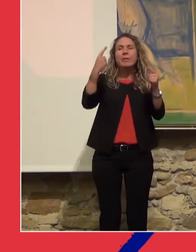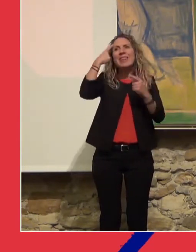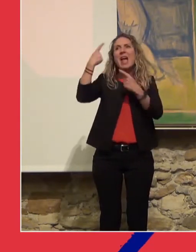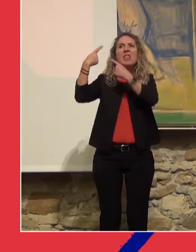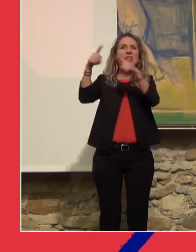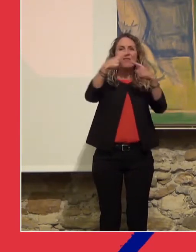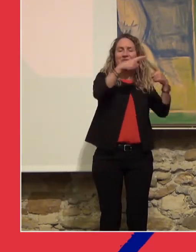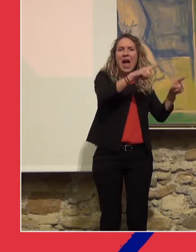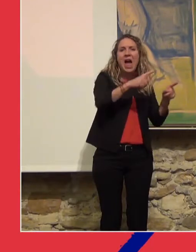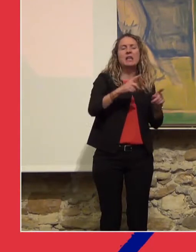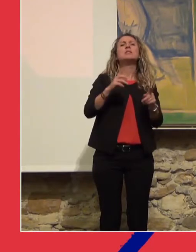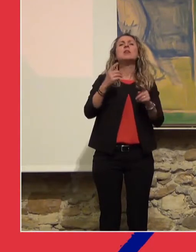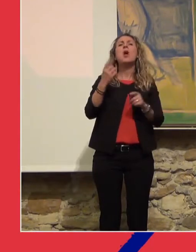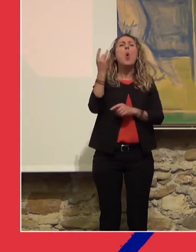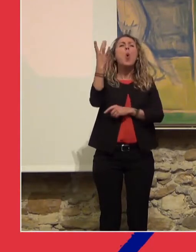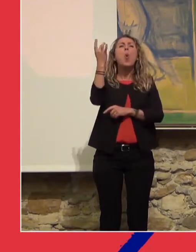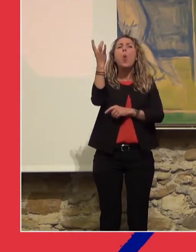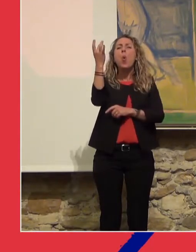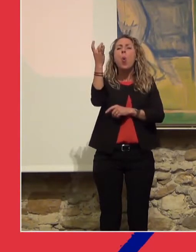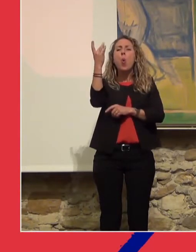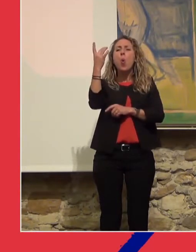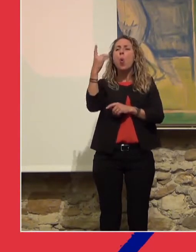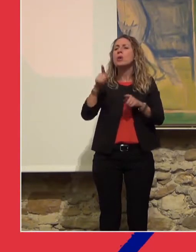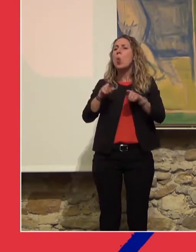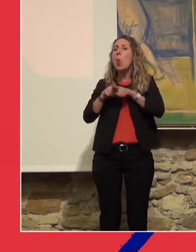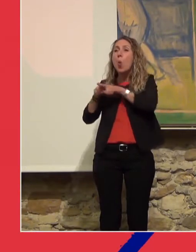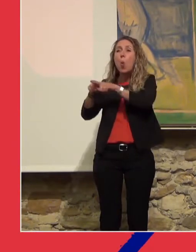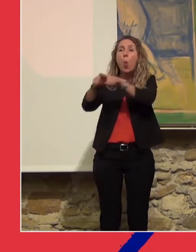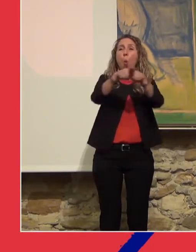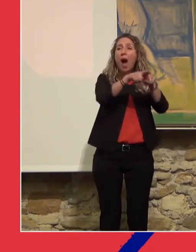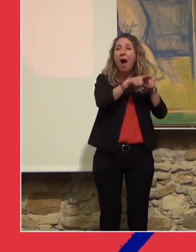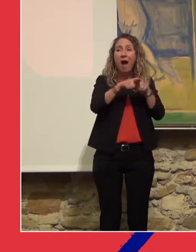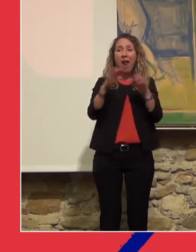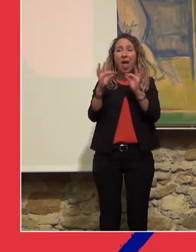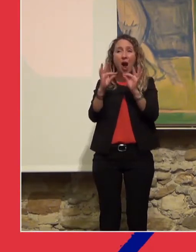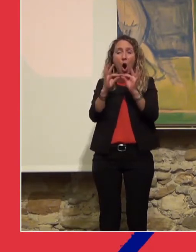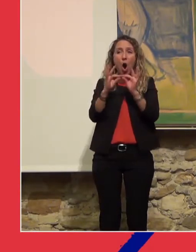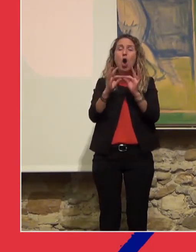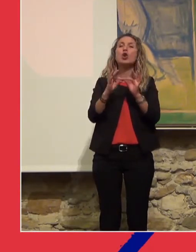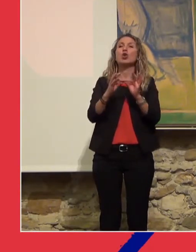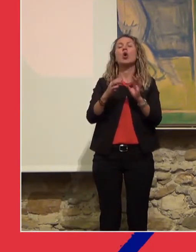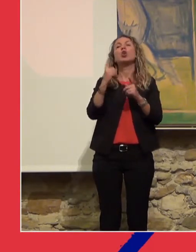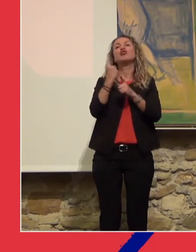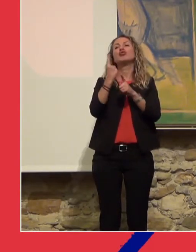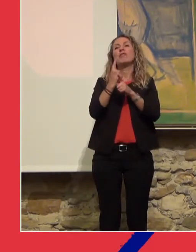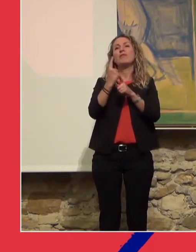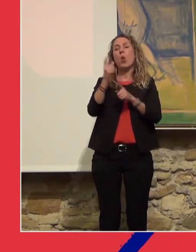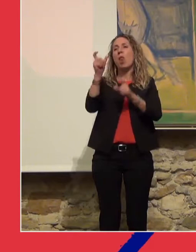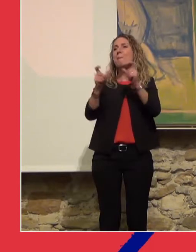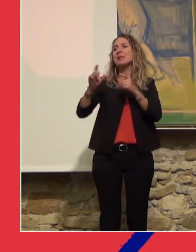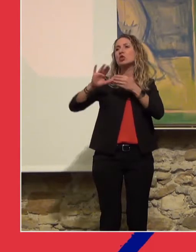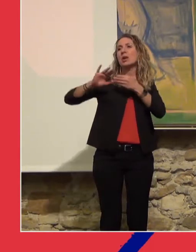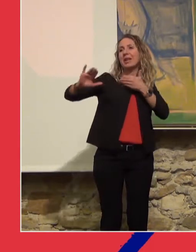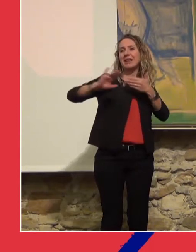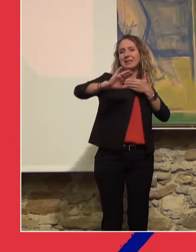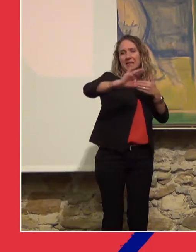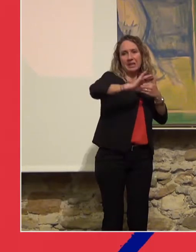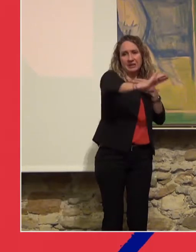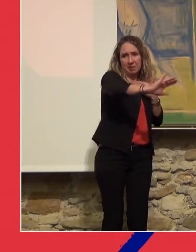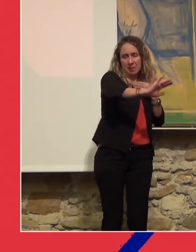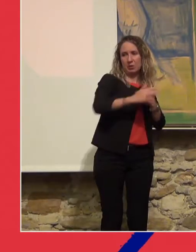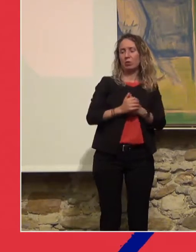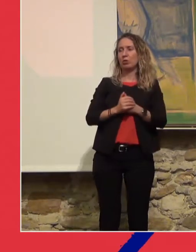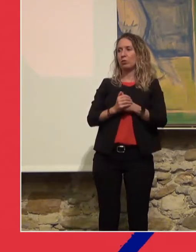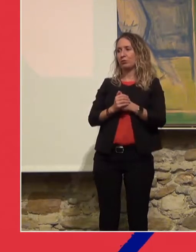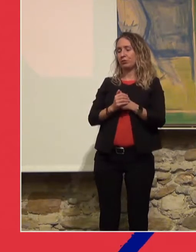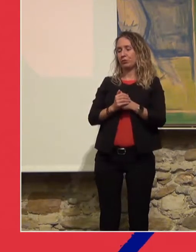distanziamento sociale per combattere il virus e per allontanare il timore del contagio. Il motto che aveva coniato il